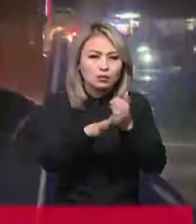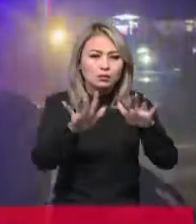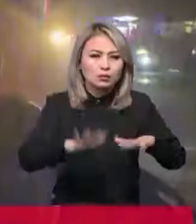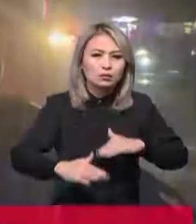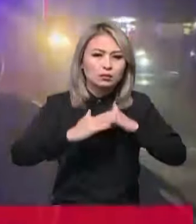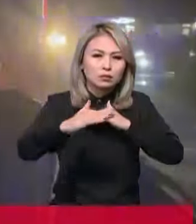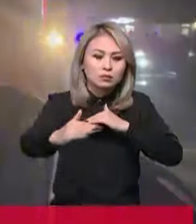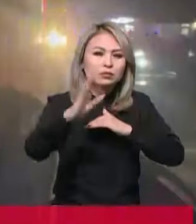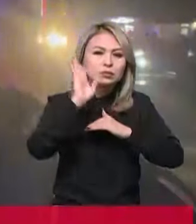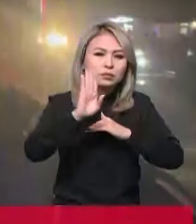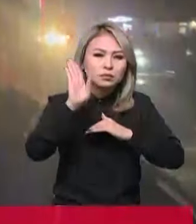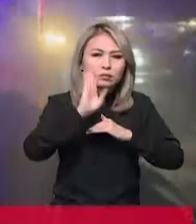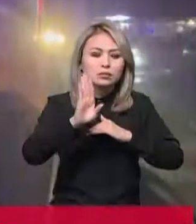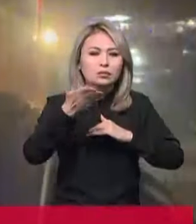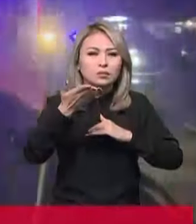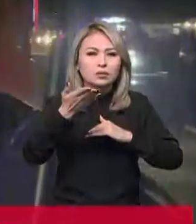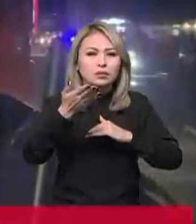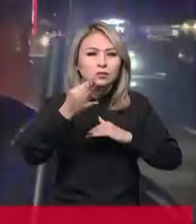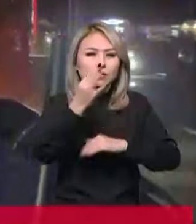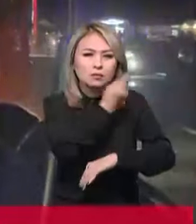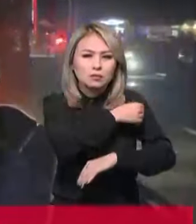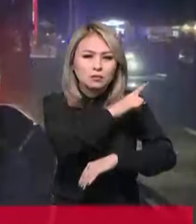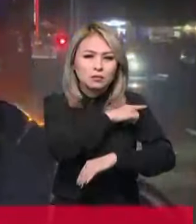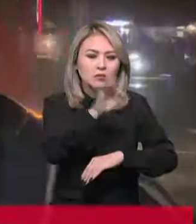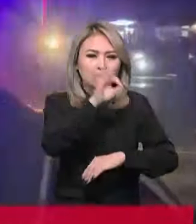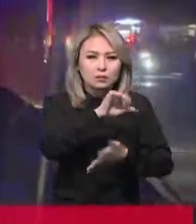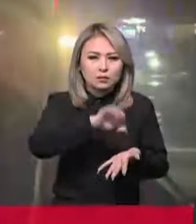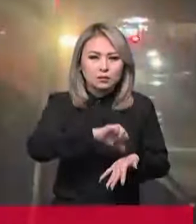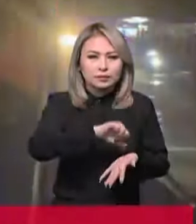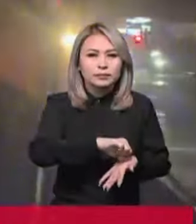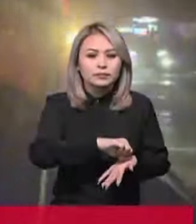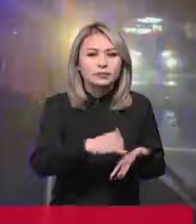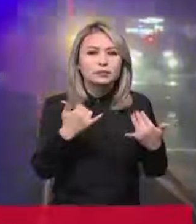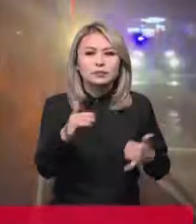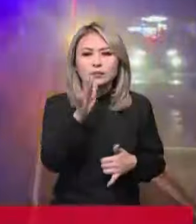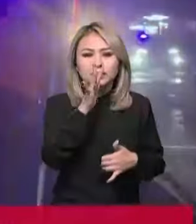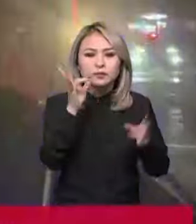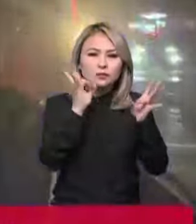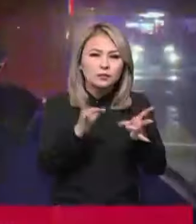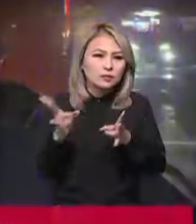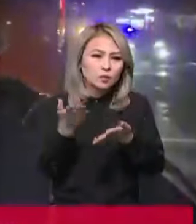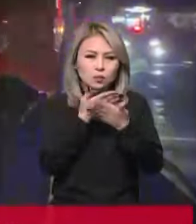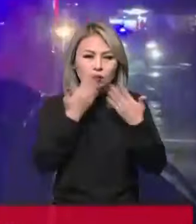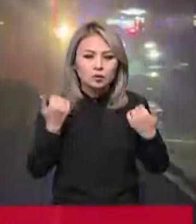жарық су арнасы, апаттар медицина орталығының қызметкерлері. Қазіргі таңда зардап шеккендер